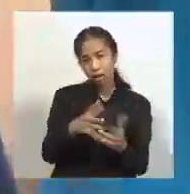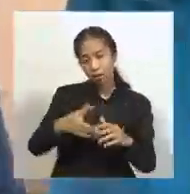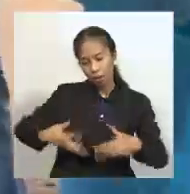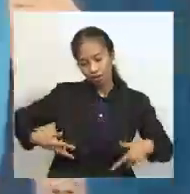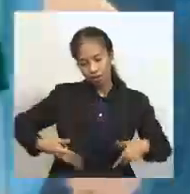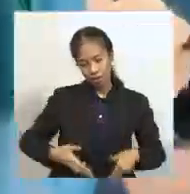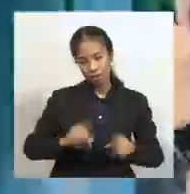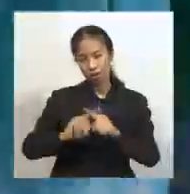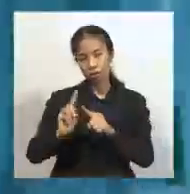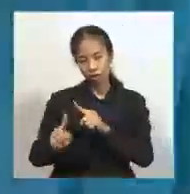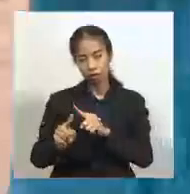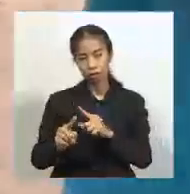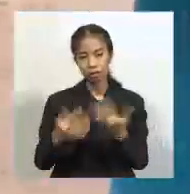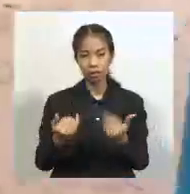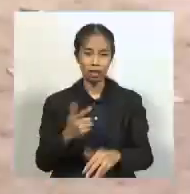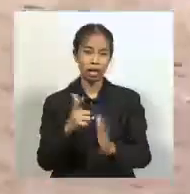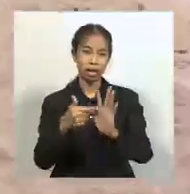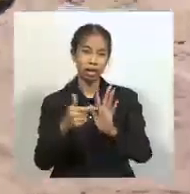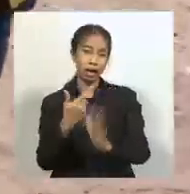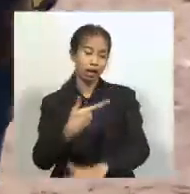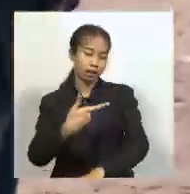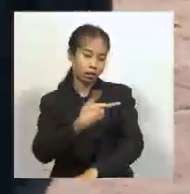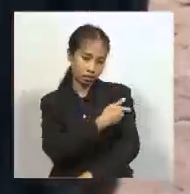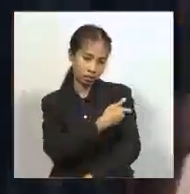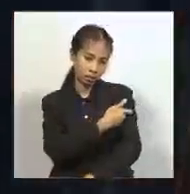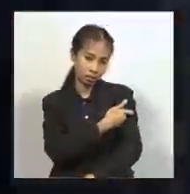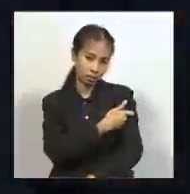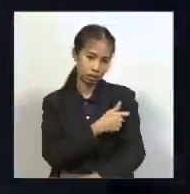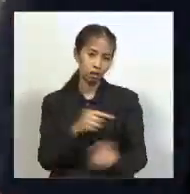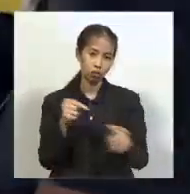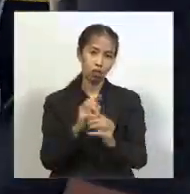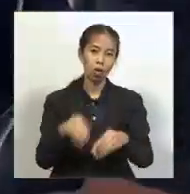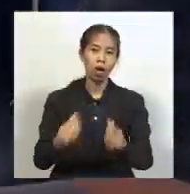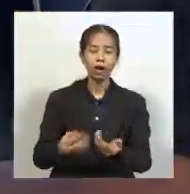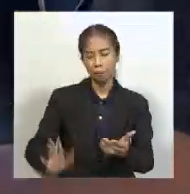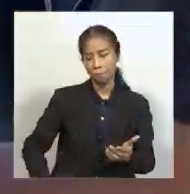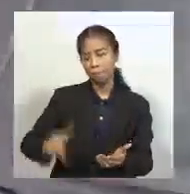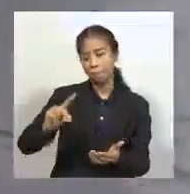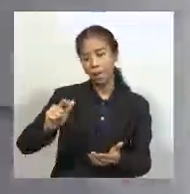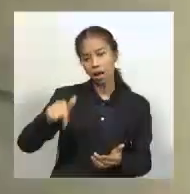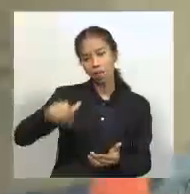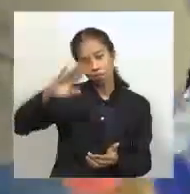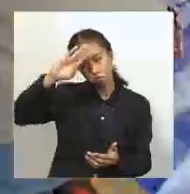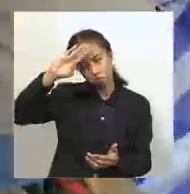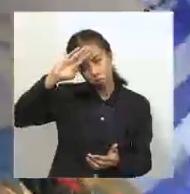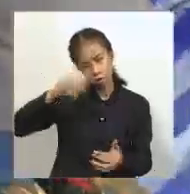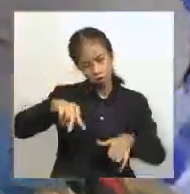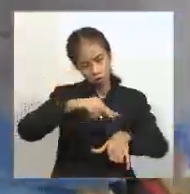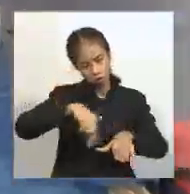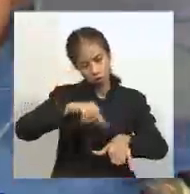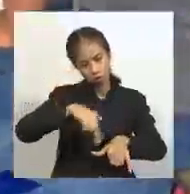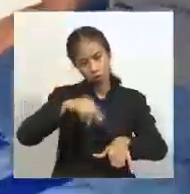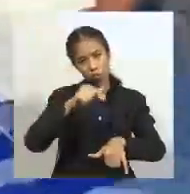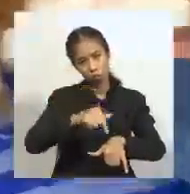ตว์ทั้งนี้การฉีดยาฆ่าเชื้อยาอักเสบให้กับสุนัขป่วยด้วยนะครับมีการตรวจสุขภาพสัตว์ต่างๆ